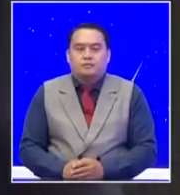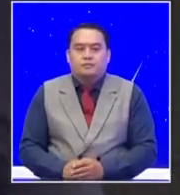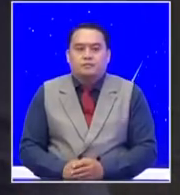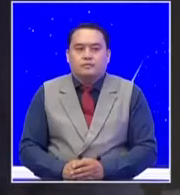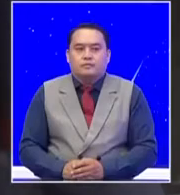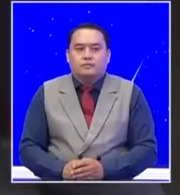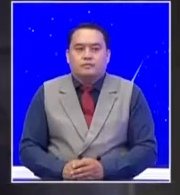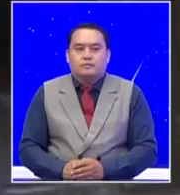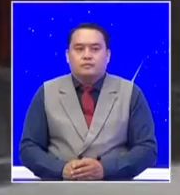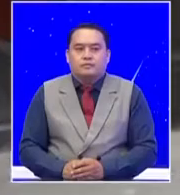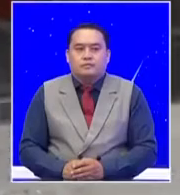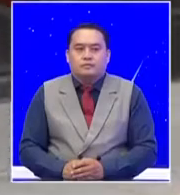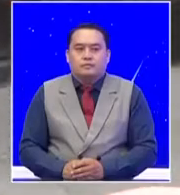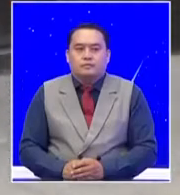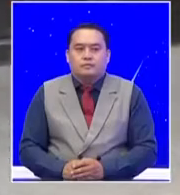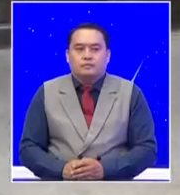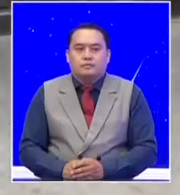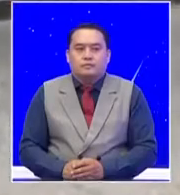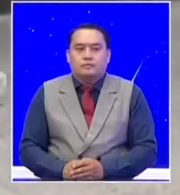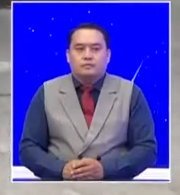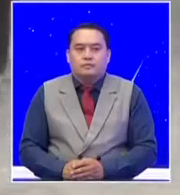сказала «браво»? Ну вот столько лет она